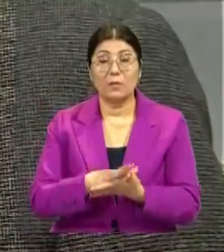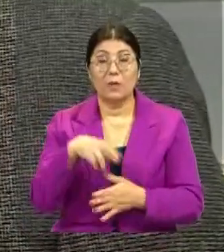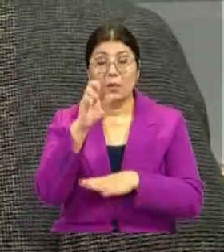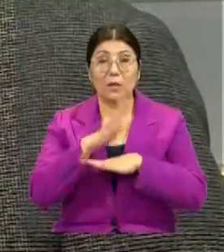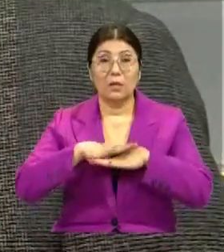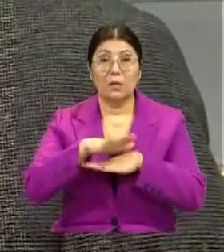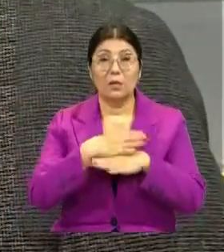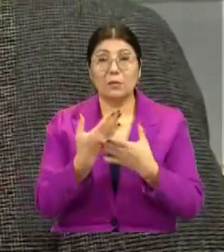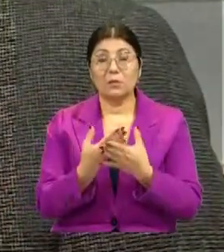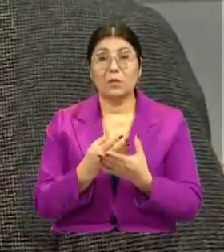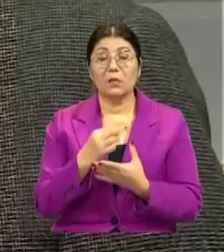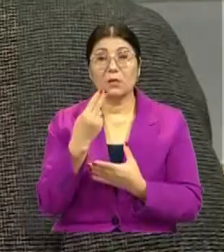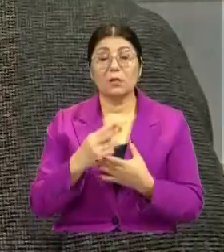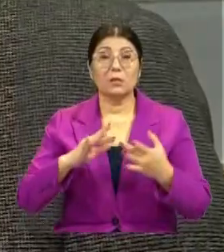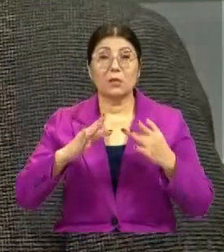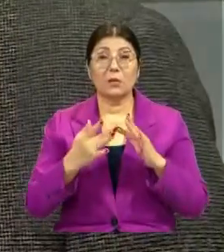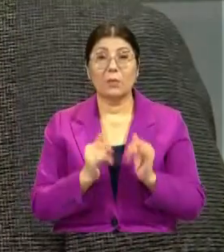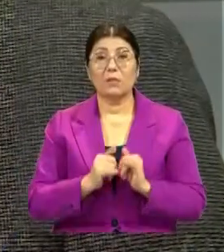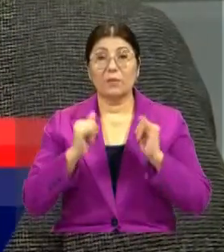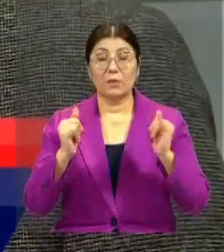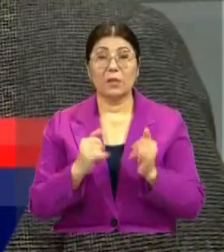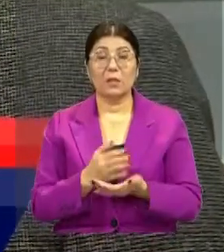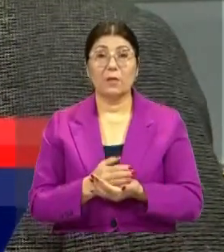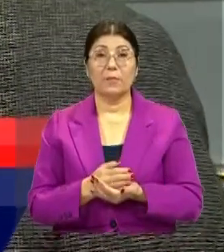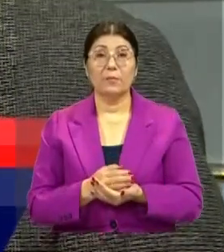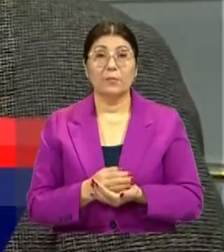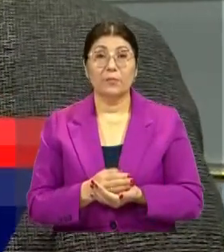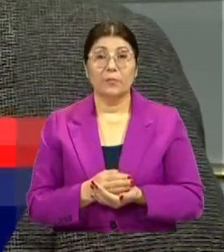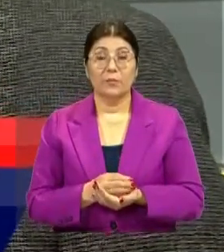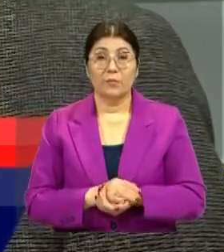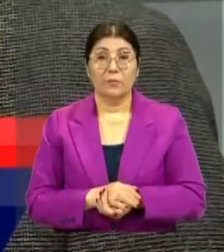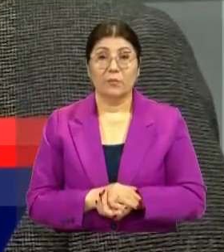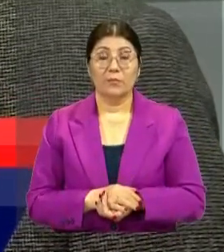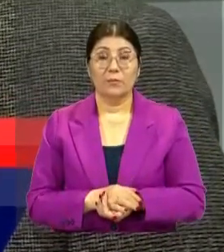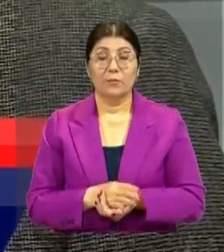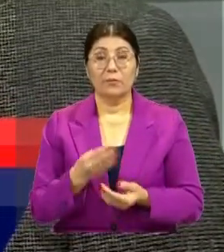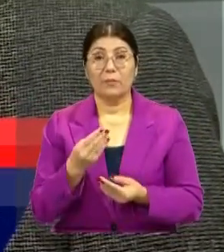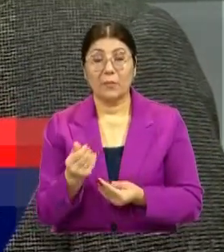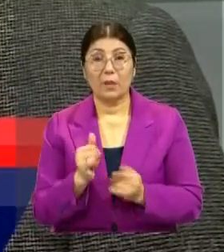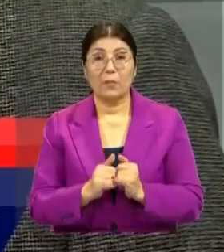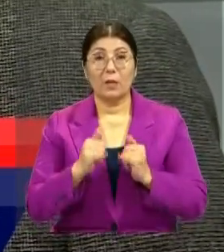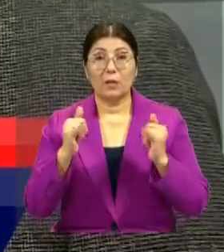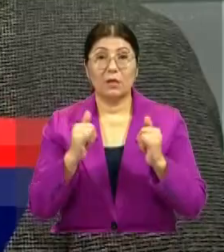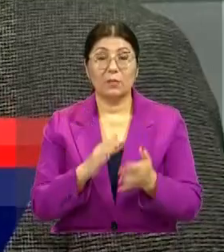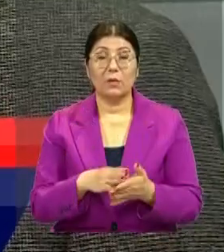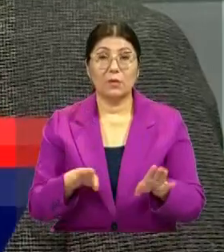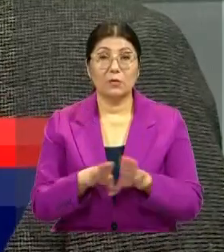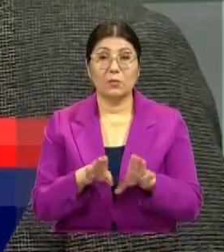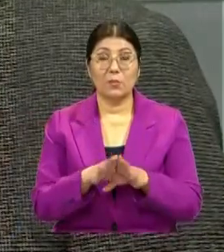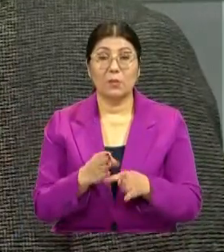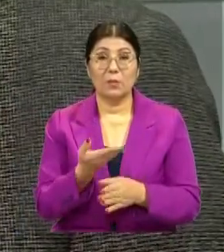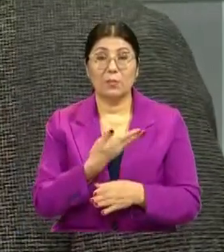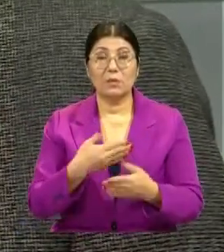Елімізде әлеуметтік желілердің дамуымен блогерлер мен инфоблогерлердің ықпалы артып келеді. Сонымен бірге